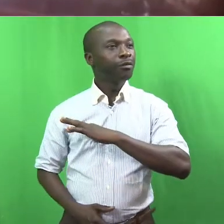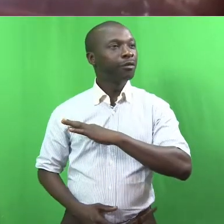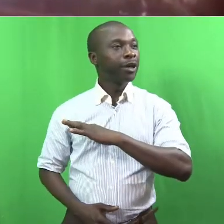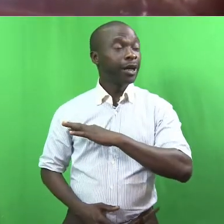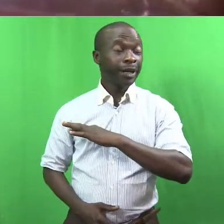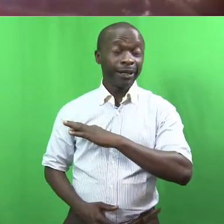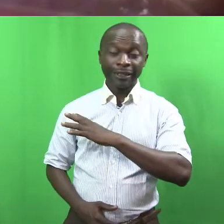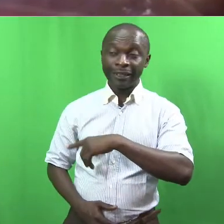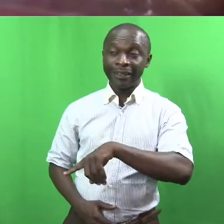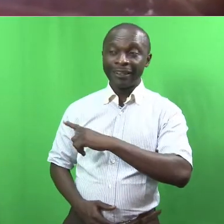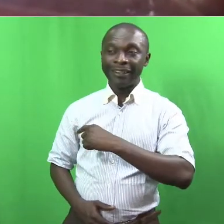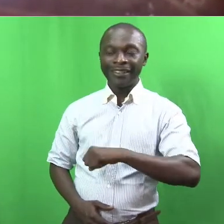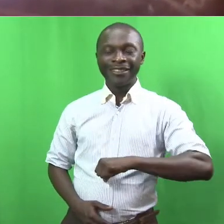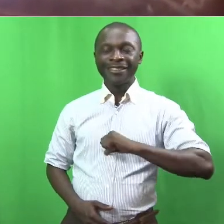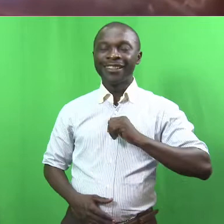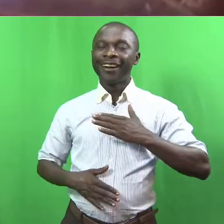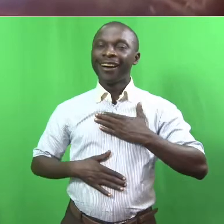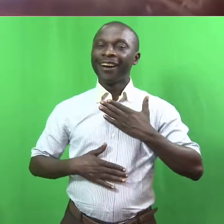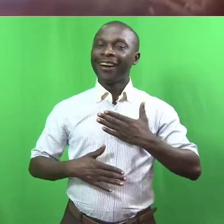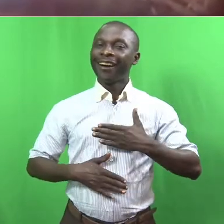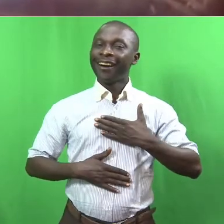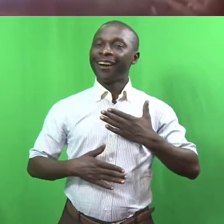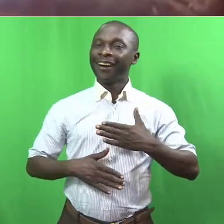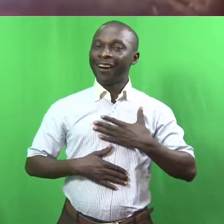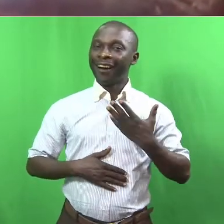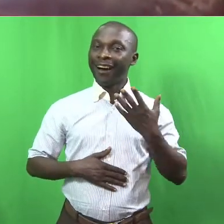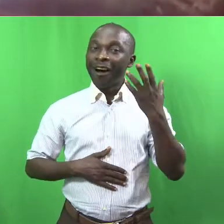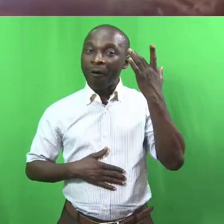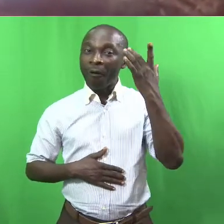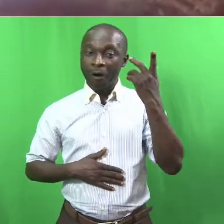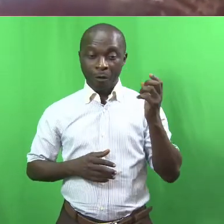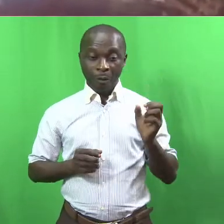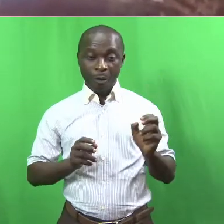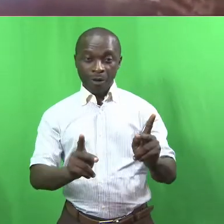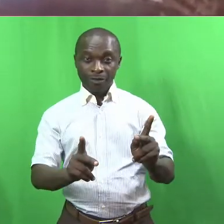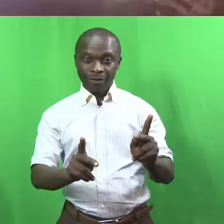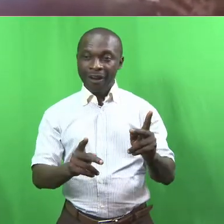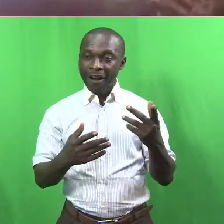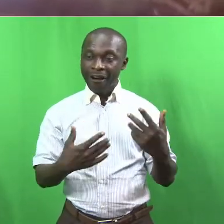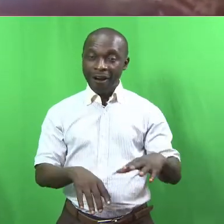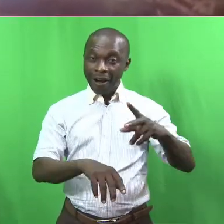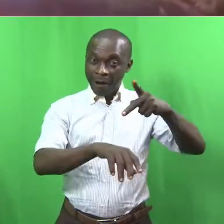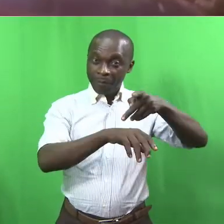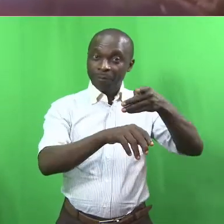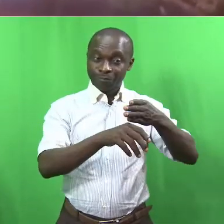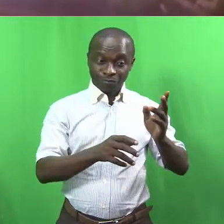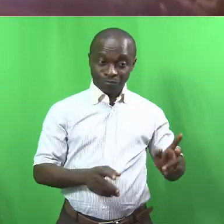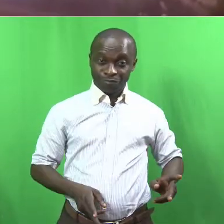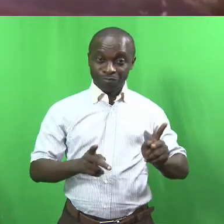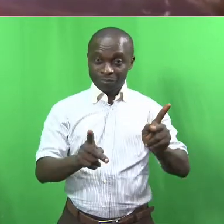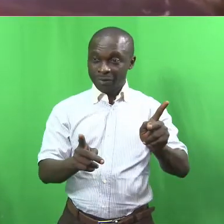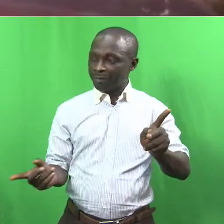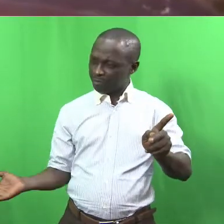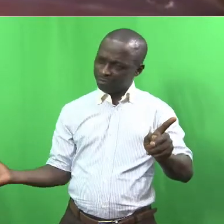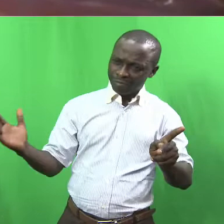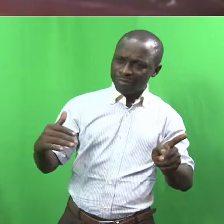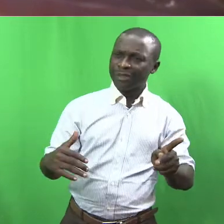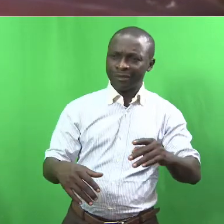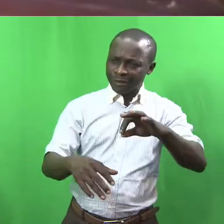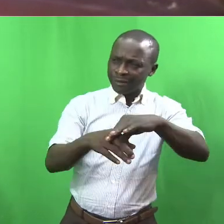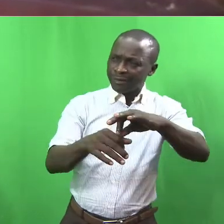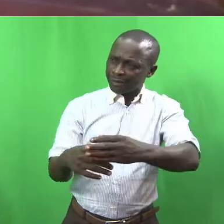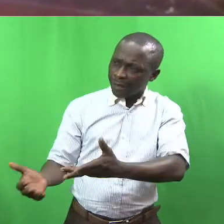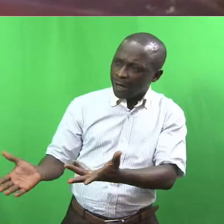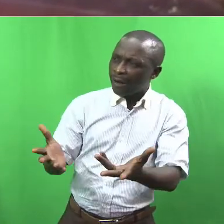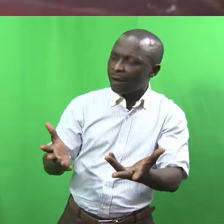fiers pour l'opportunité et l'occasion que le président de la République leur a offerte en